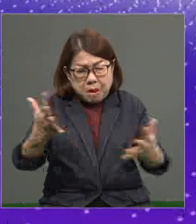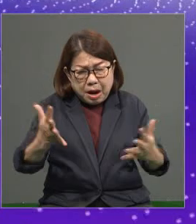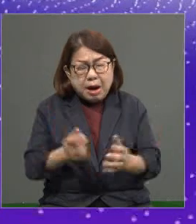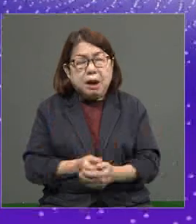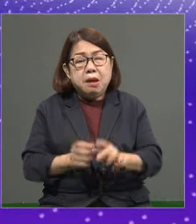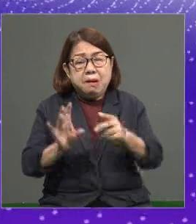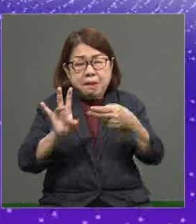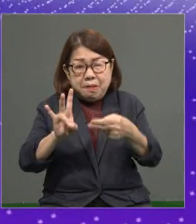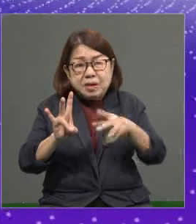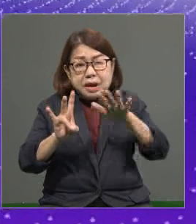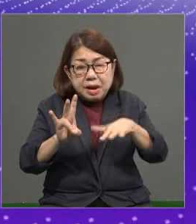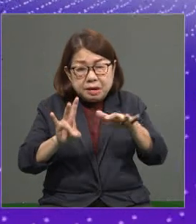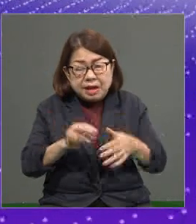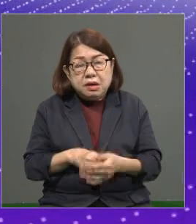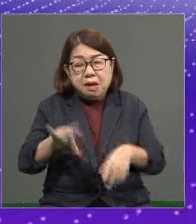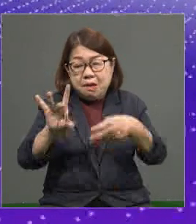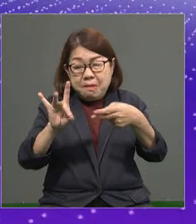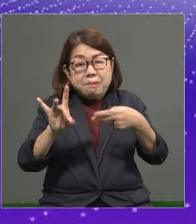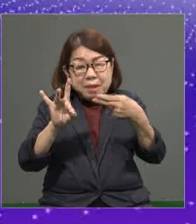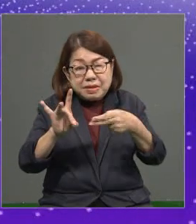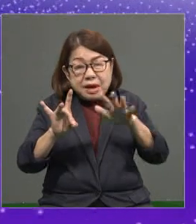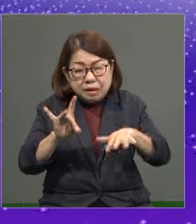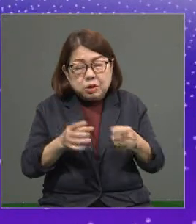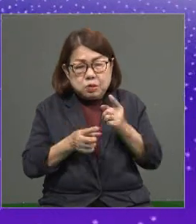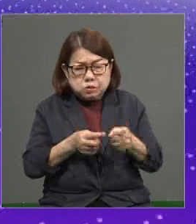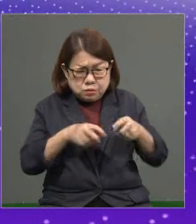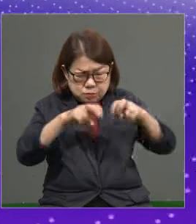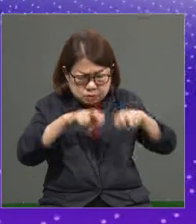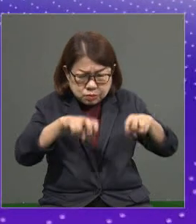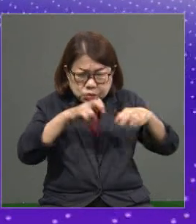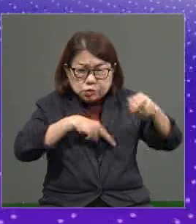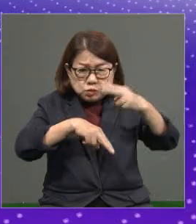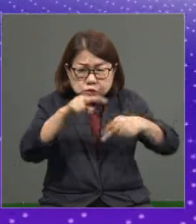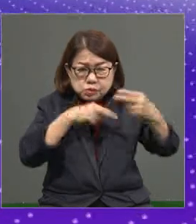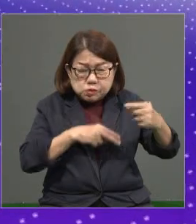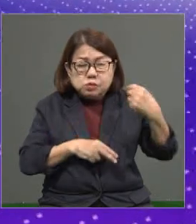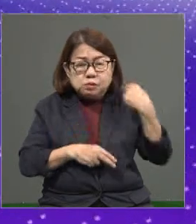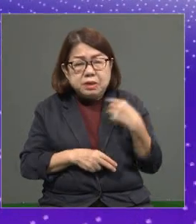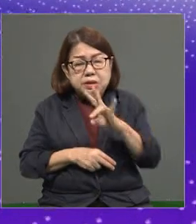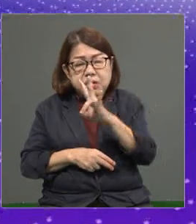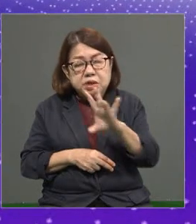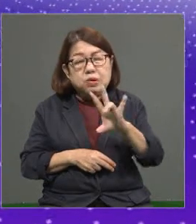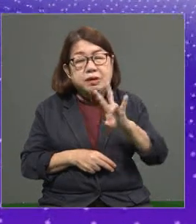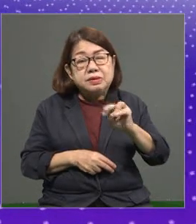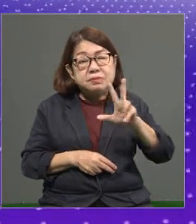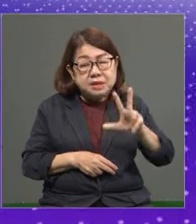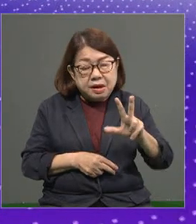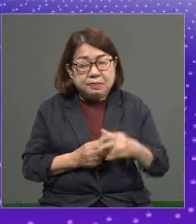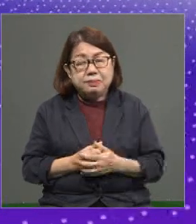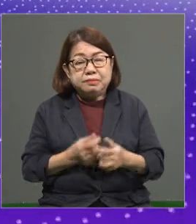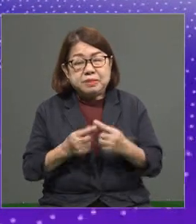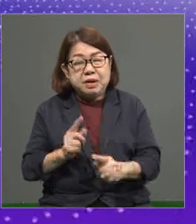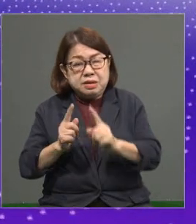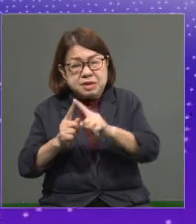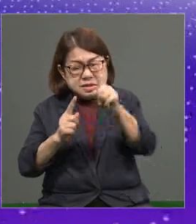ความแล้วมีข้อความที่จะต้องตรวจสอบนะครับหรือผ่านการ Verifyแล้วเนี่ย 773ข้อความโดย 10